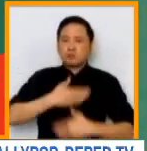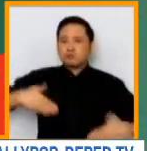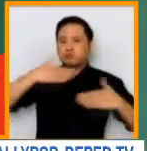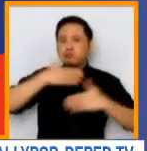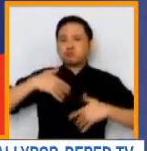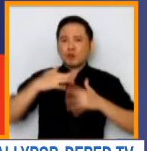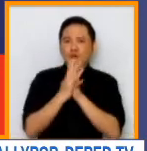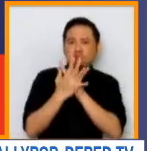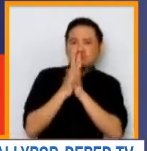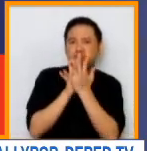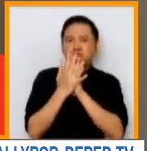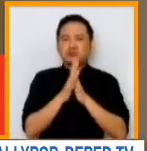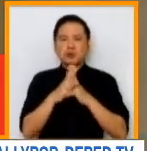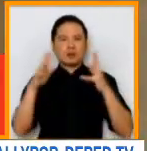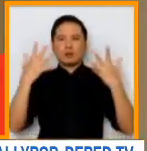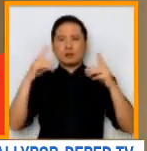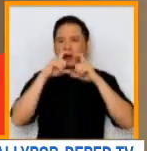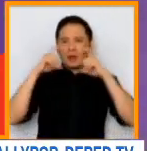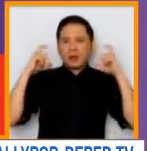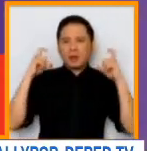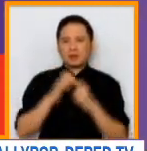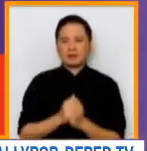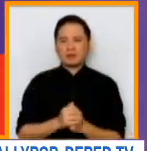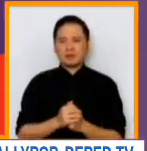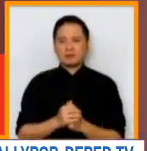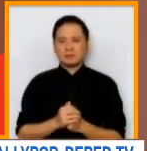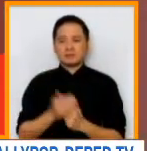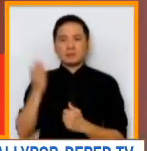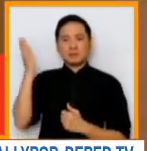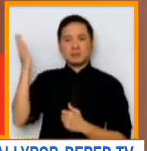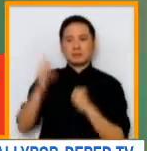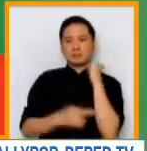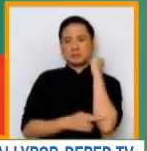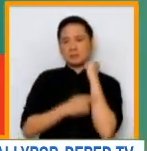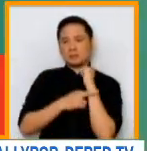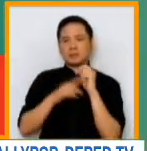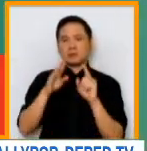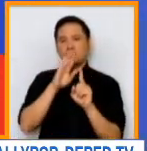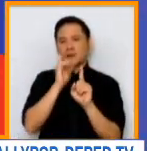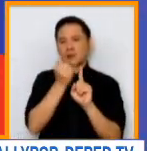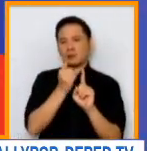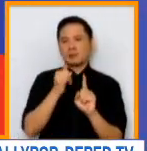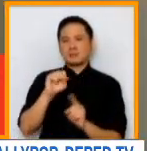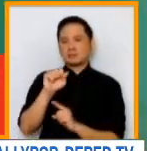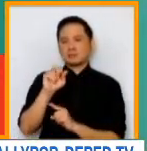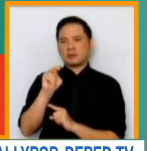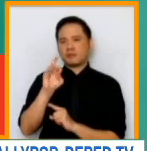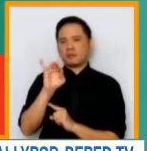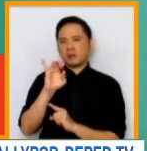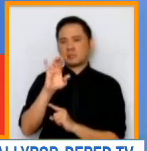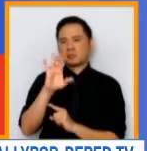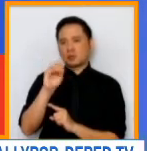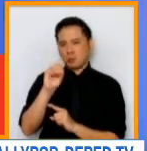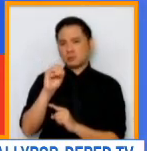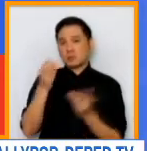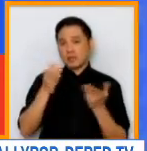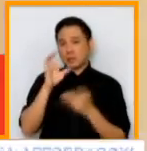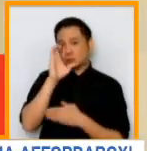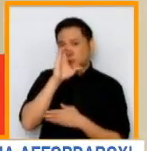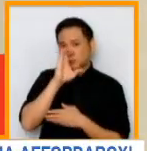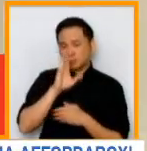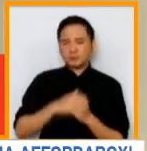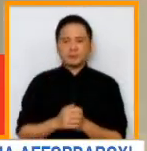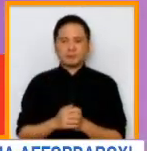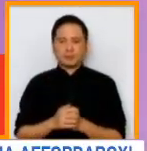mask. Nangyari ito sa isang resort sa bayan ng San Francisco sa Camotes Island, Cebu, noong July 10. Ayon sa residenteng nakausap